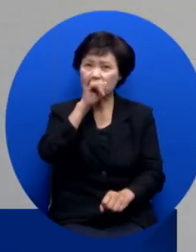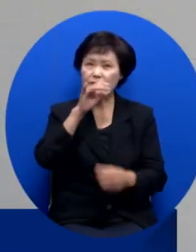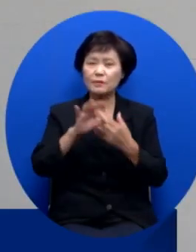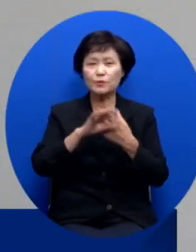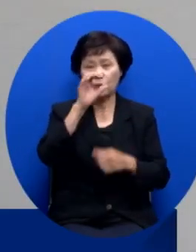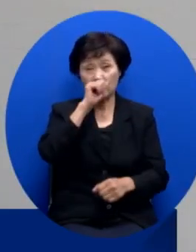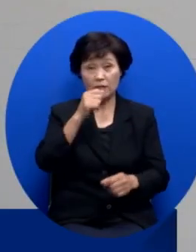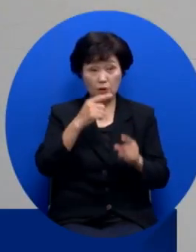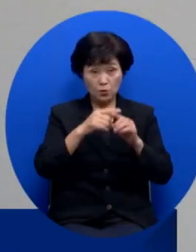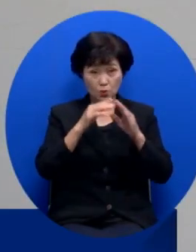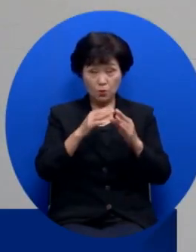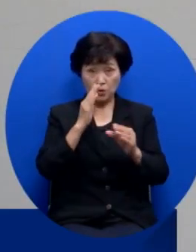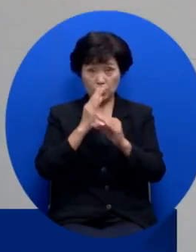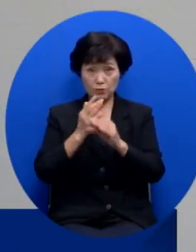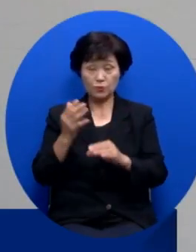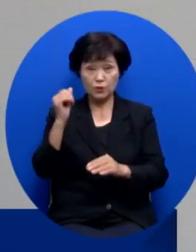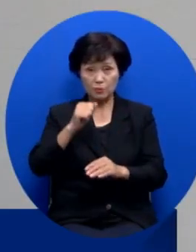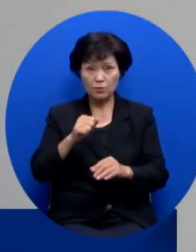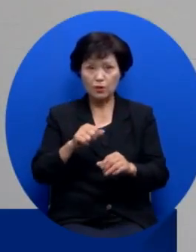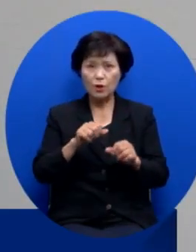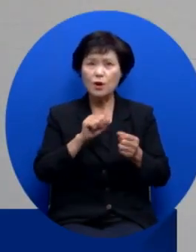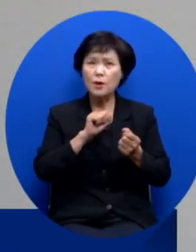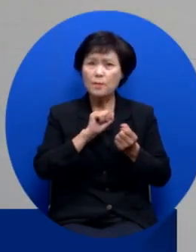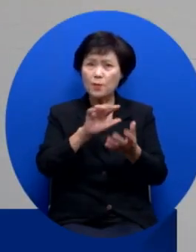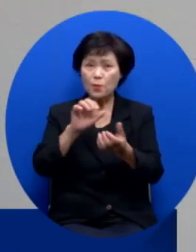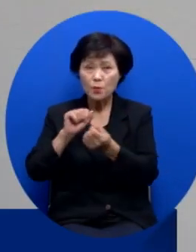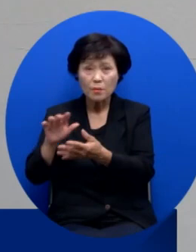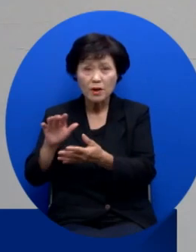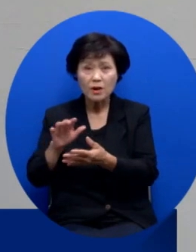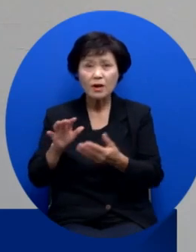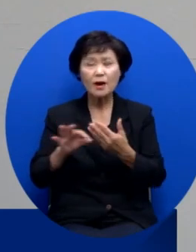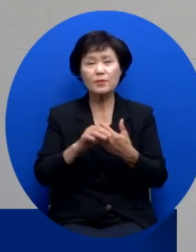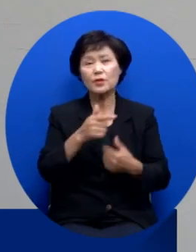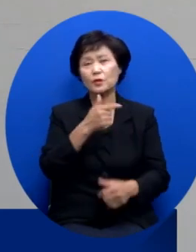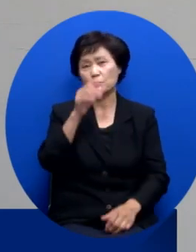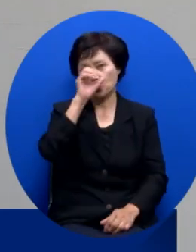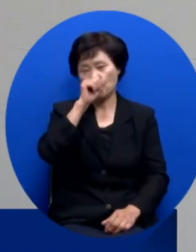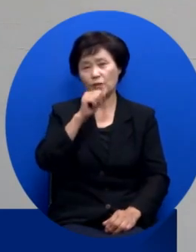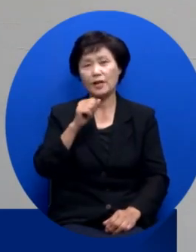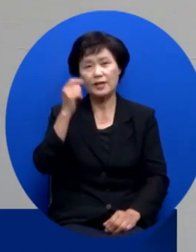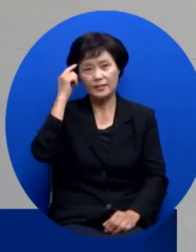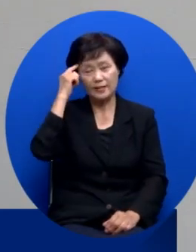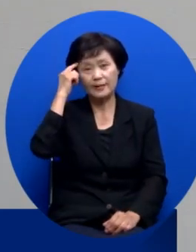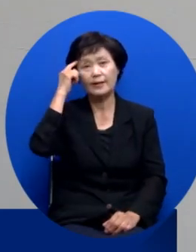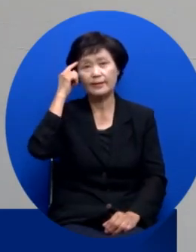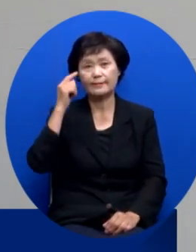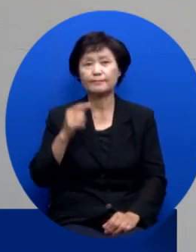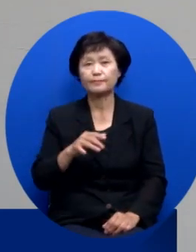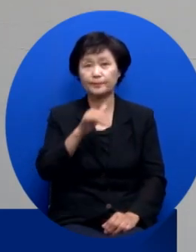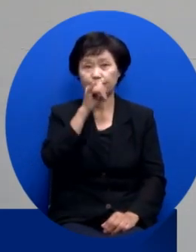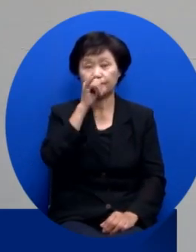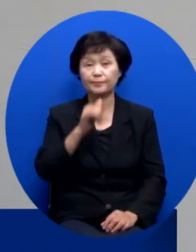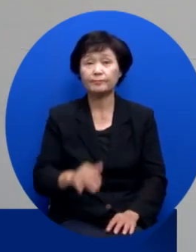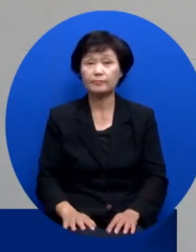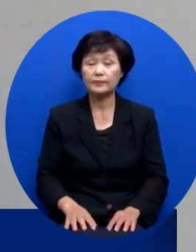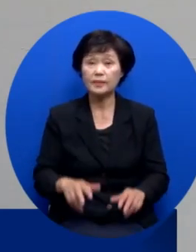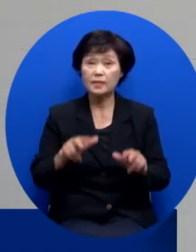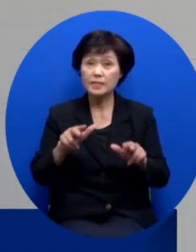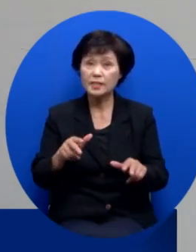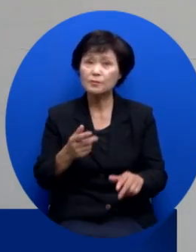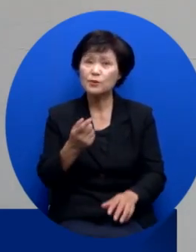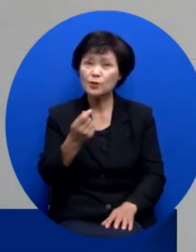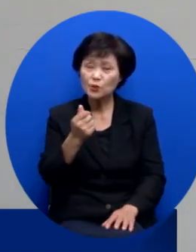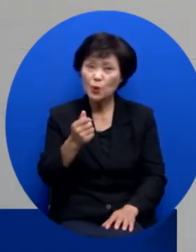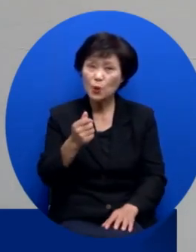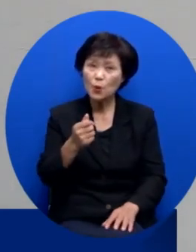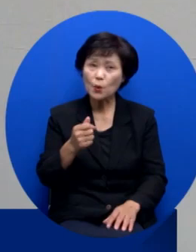중심으로 해서 재생에너지 보급 활동을 하는 것도 매우 고무적이라고 생각을 합니다. 재생에너지 보급 활동을 한다면 지금은 약간